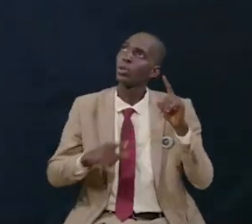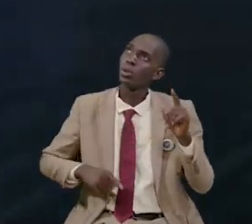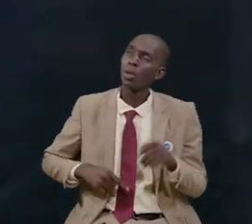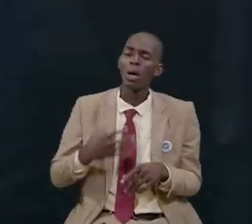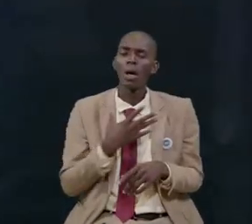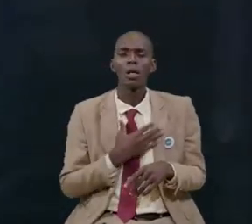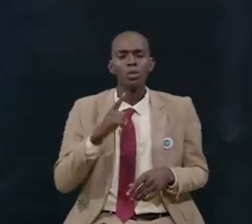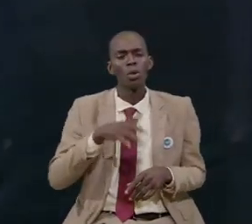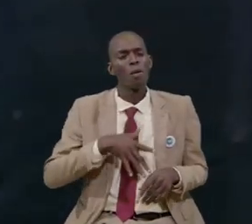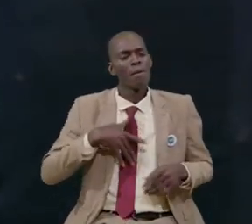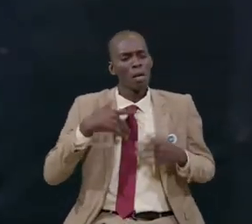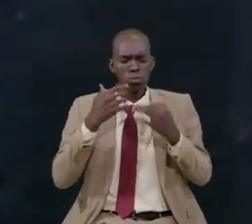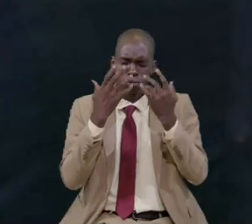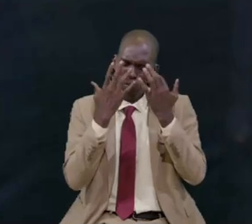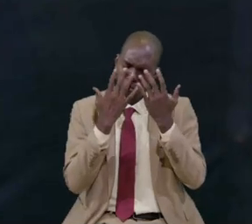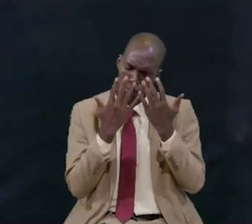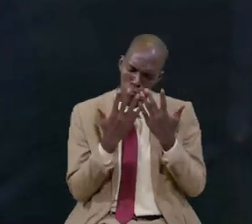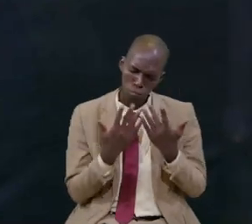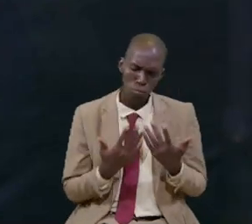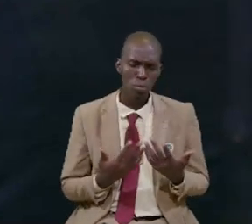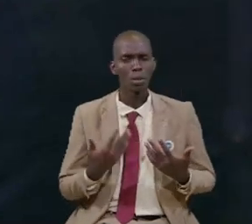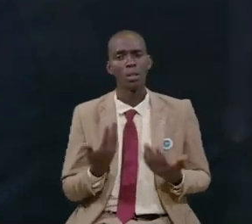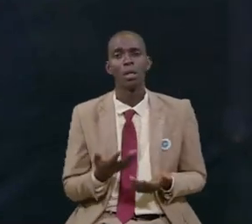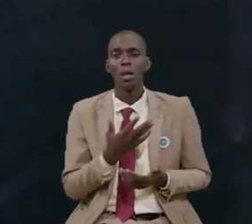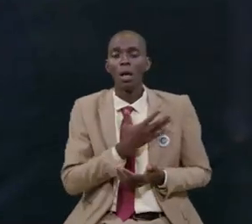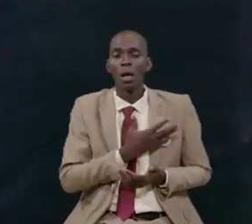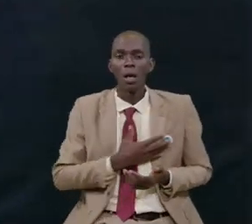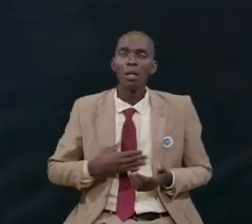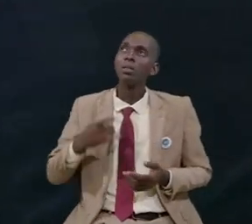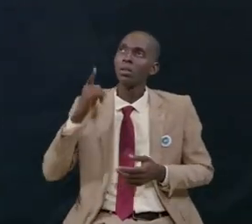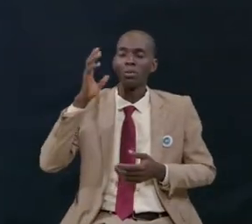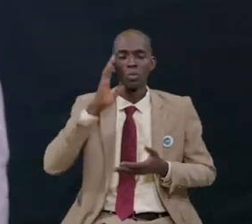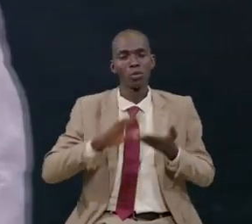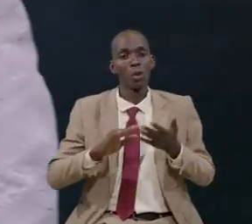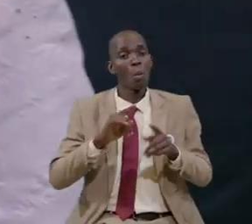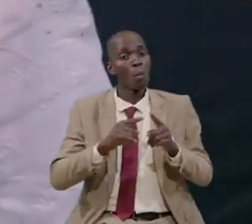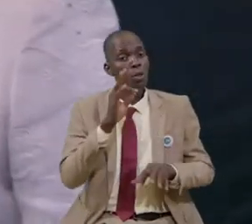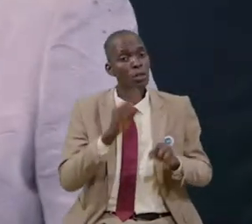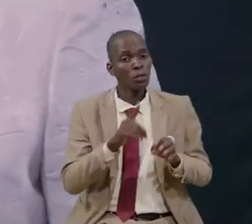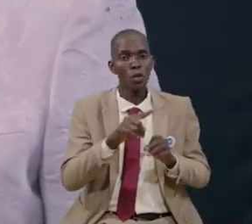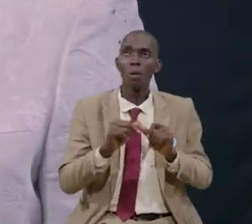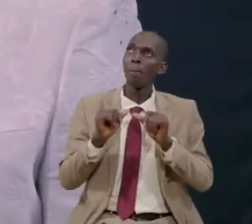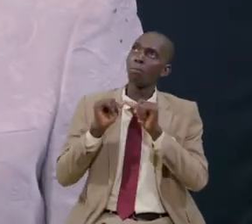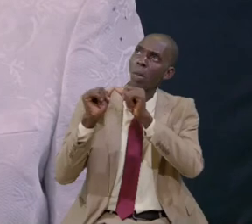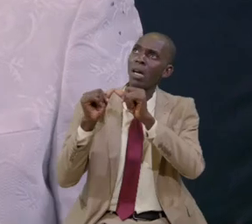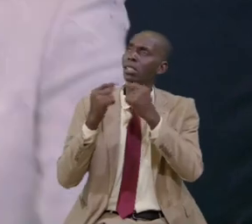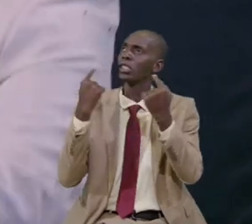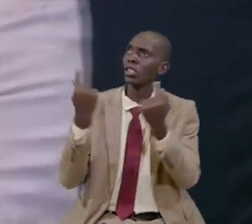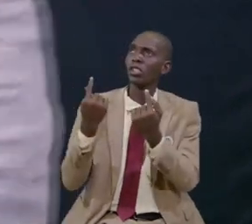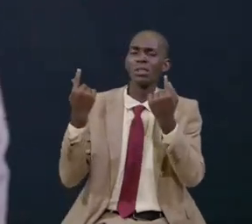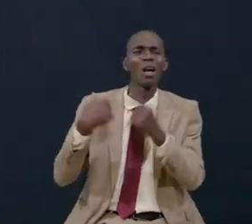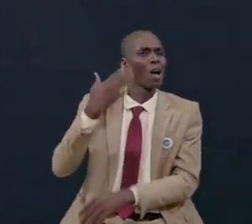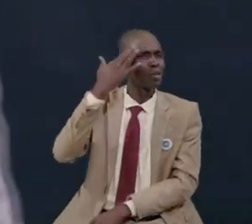pécher, pécher, pécher, et tu dis que je sais qu'il va me pardonner, non! On vient au Seigneur, il nous délivre